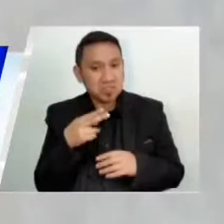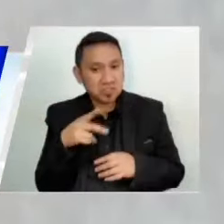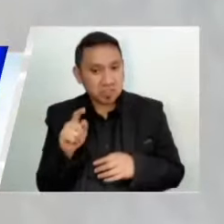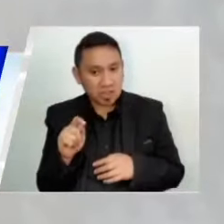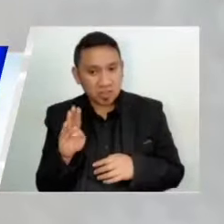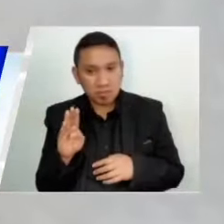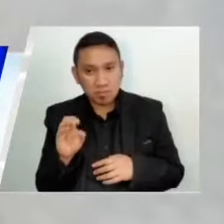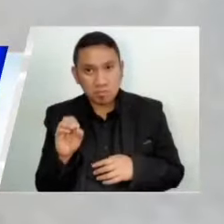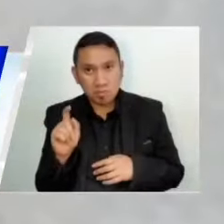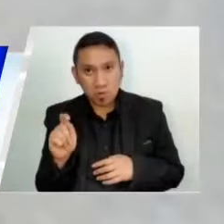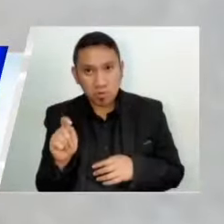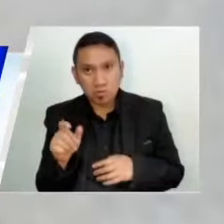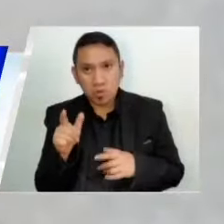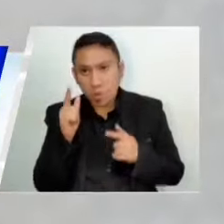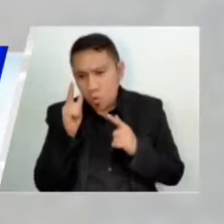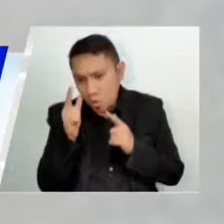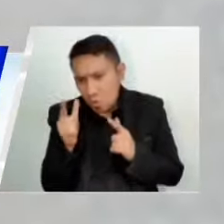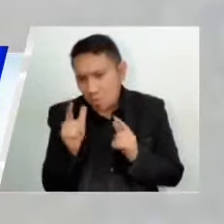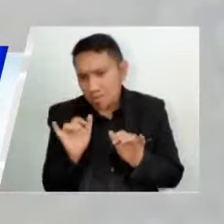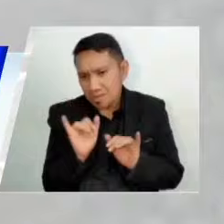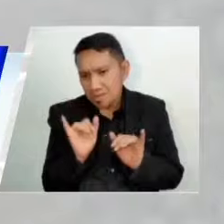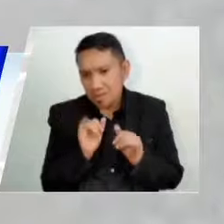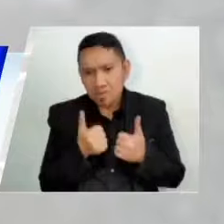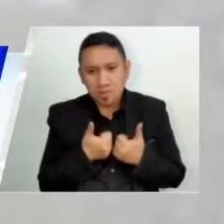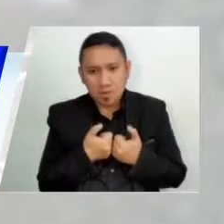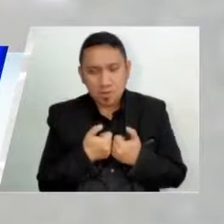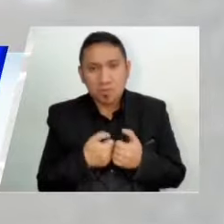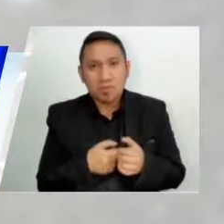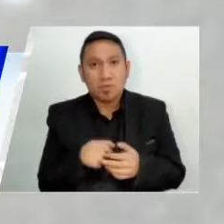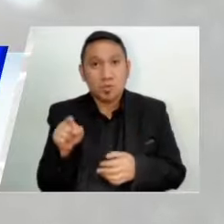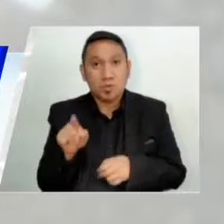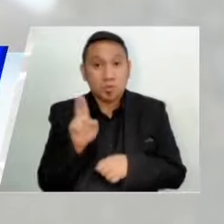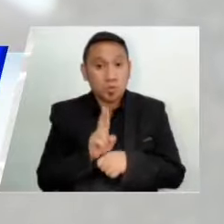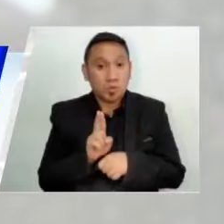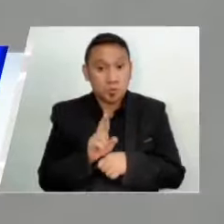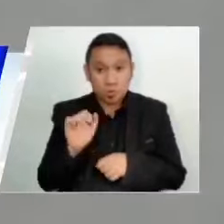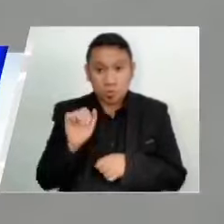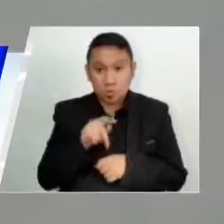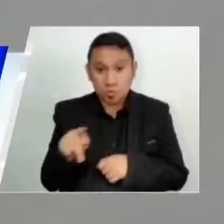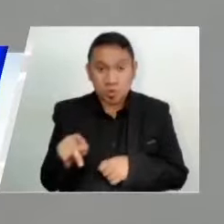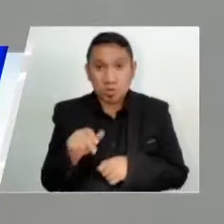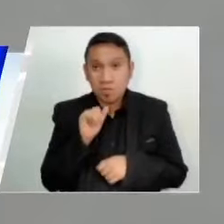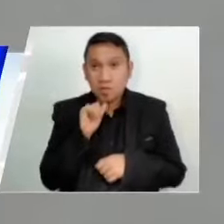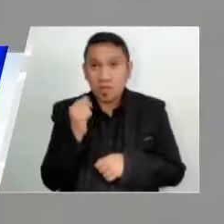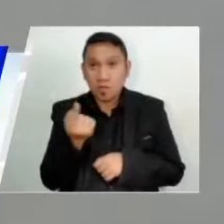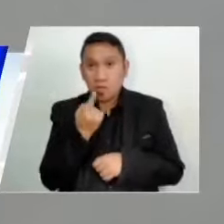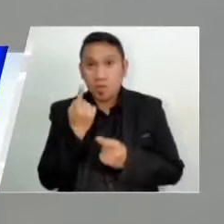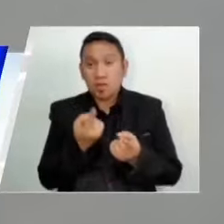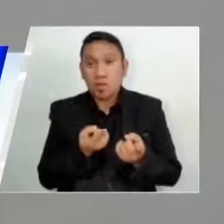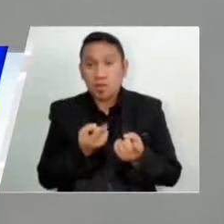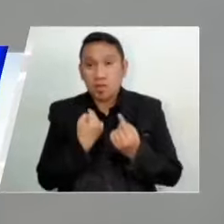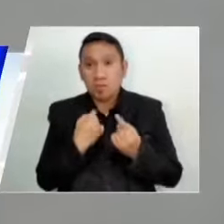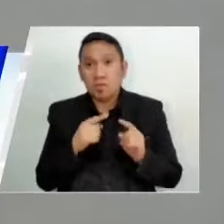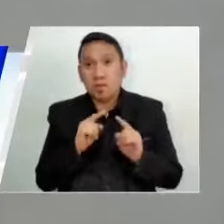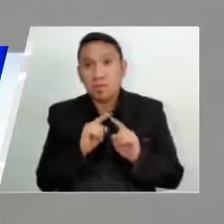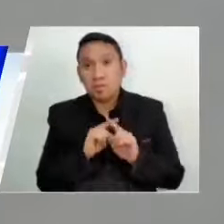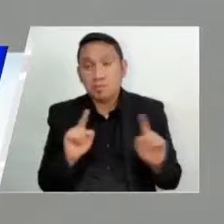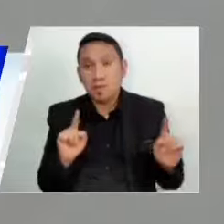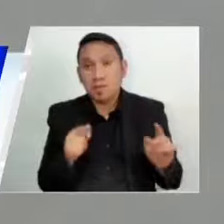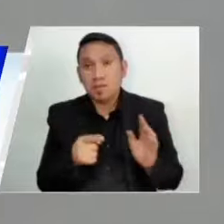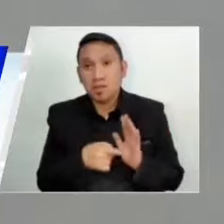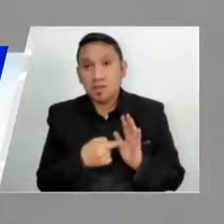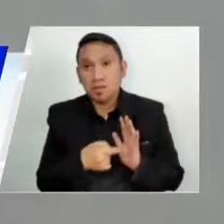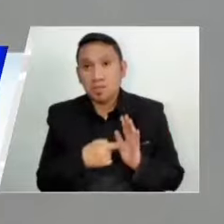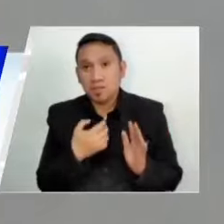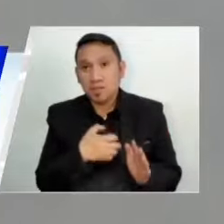ng totoong boyfriend. At ayon sa ilang gumamit ng app, hindi lang ito basta nagre-reply, nagiging emotional support din ito